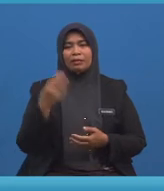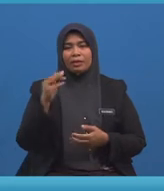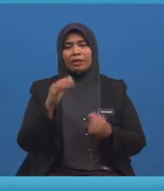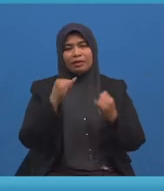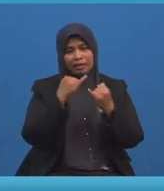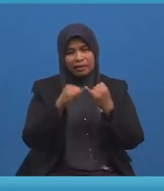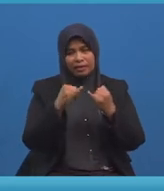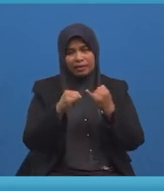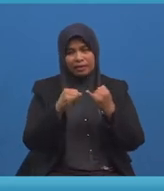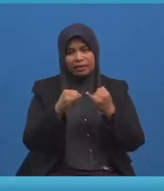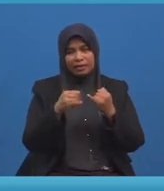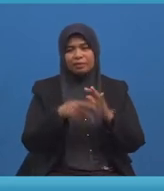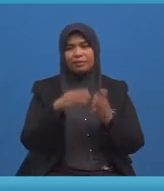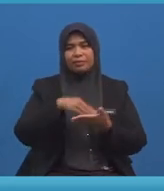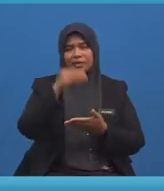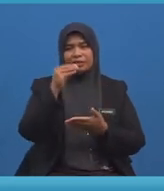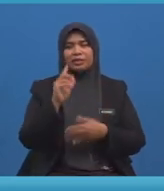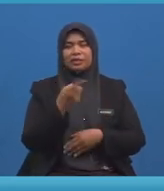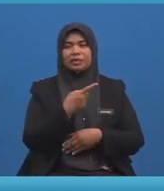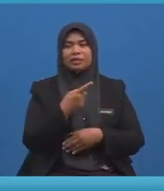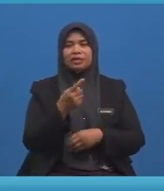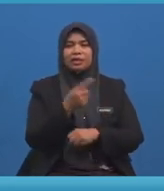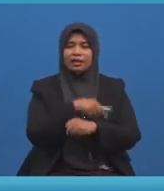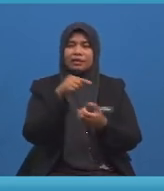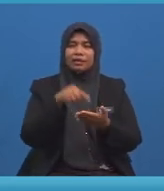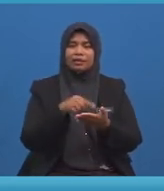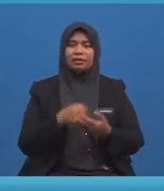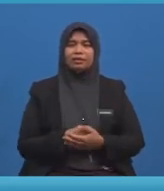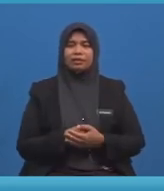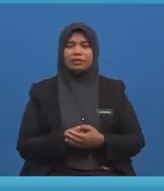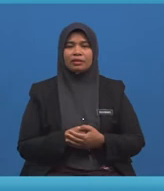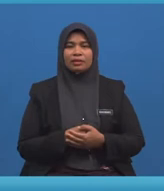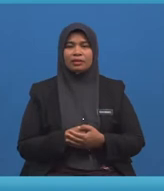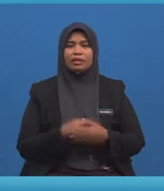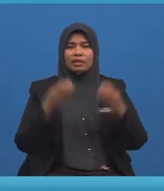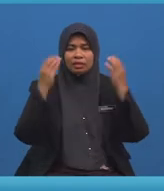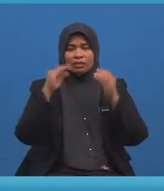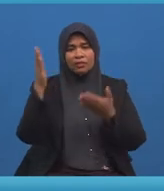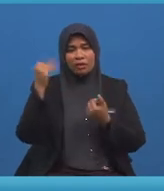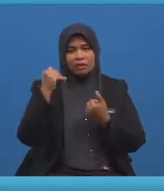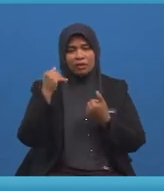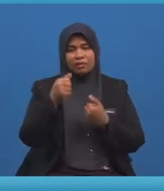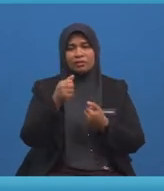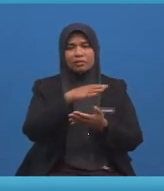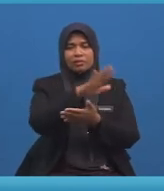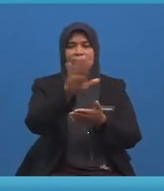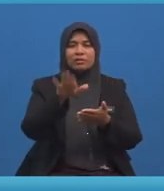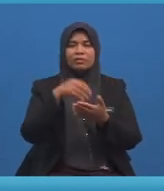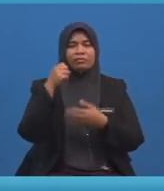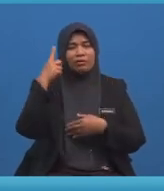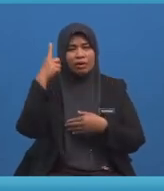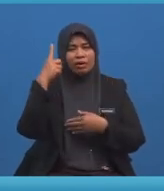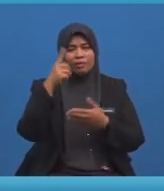Maka berakhirlah sesi pembelajaran kita pada hari ini. Cikgu harap anda semua